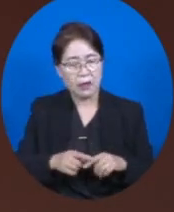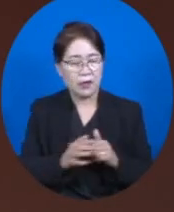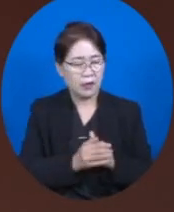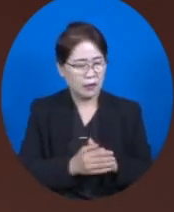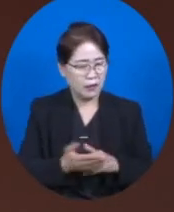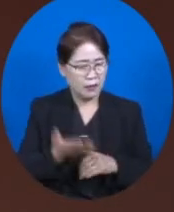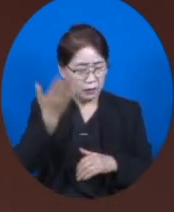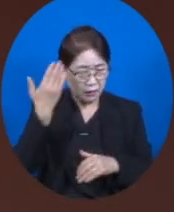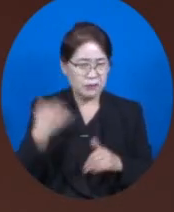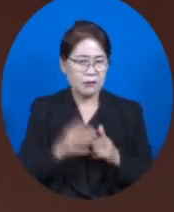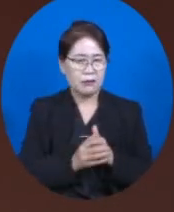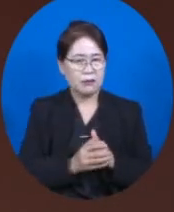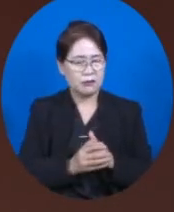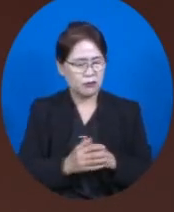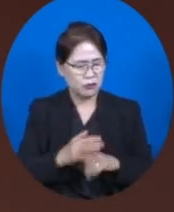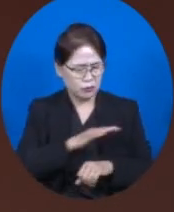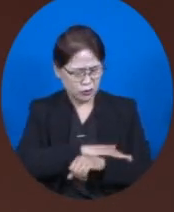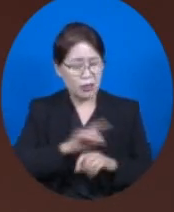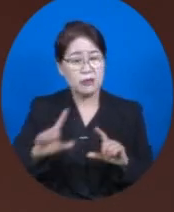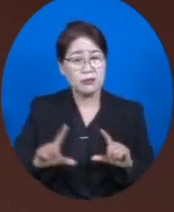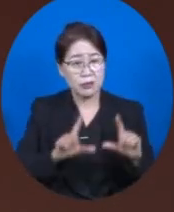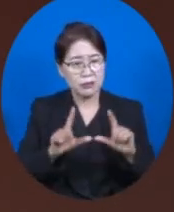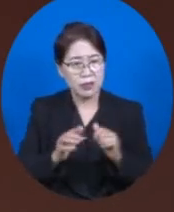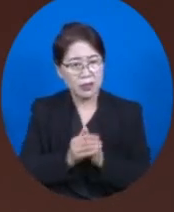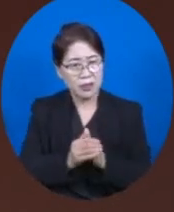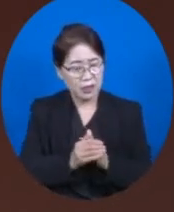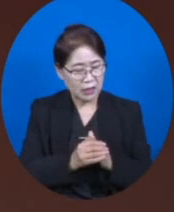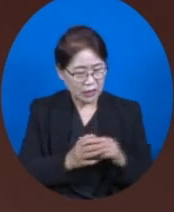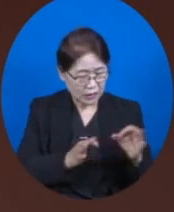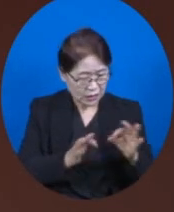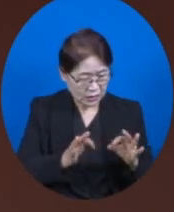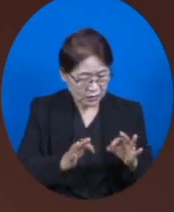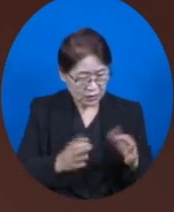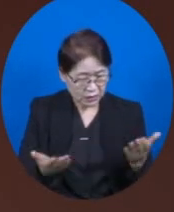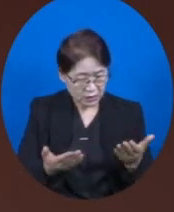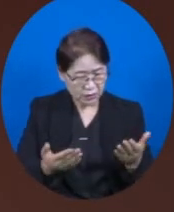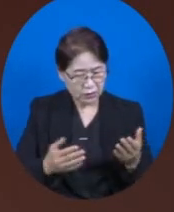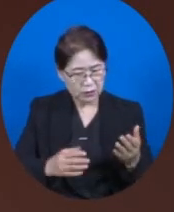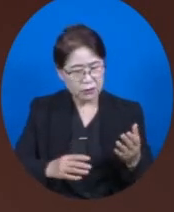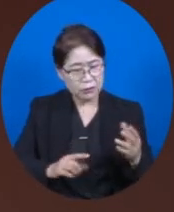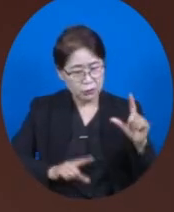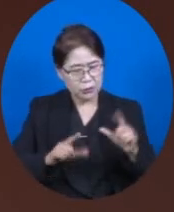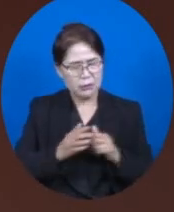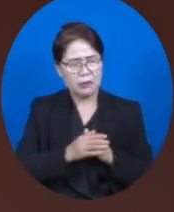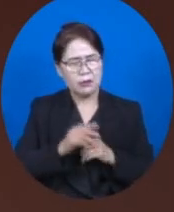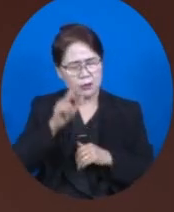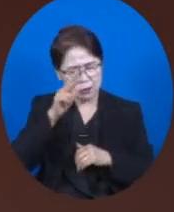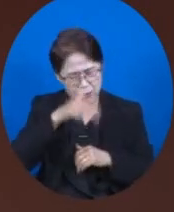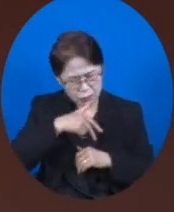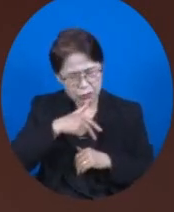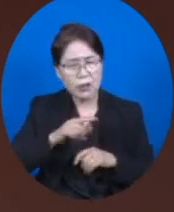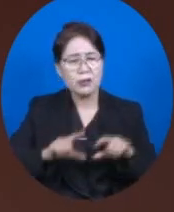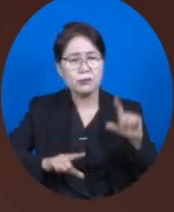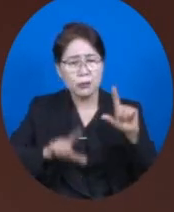옛날에는 잘 나가던 사람인데 분식집에서 일하는 내 자신의 모습이 굉장히 초라하고